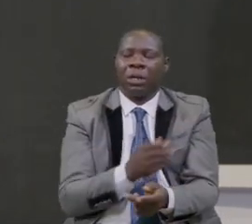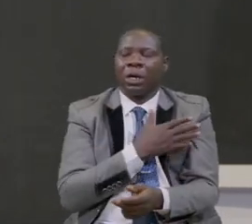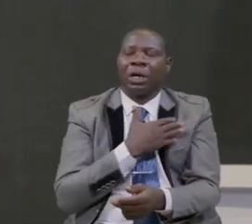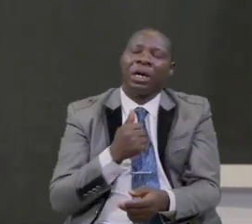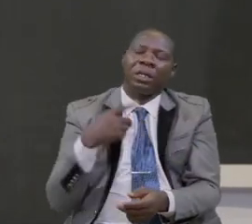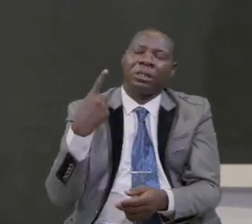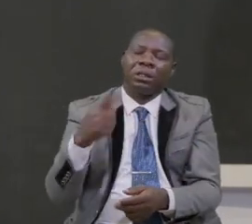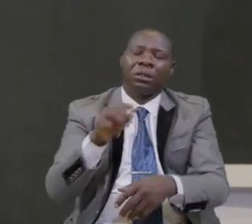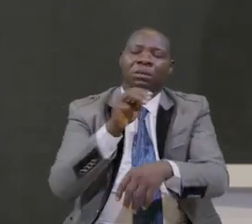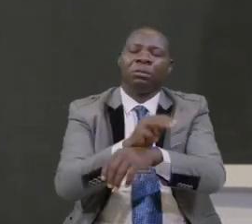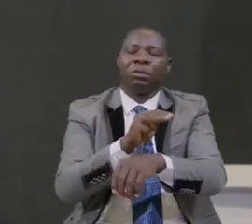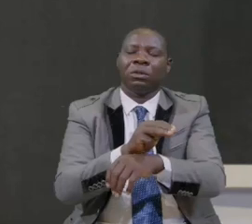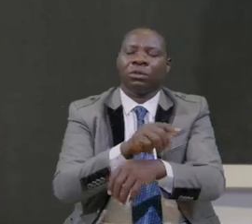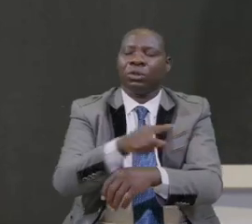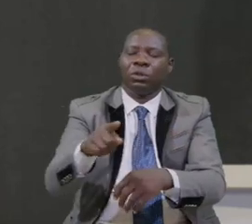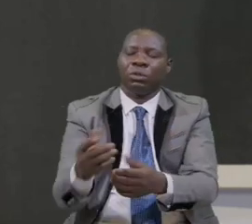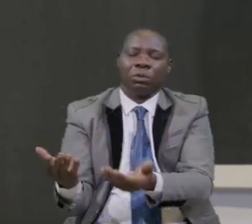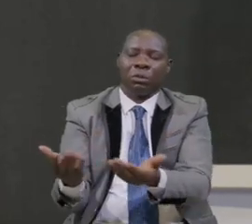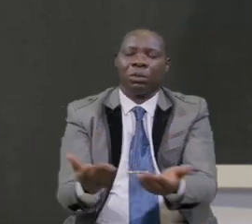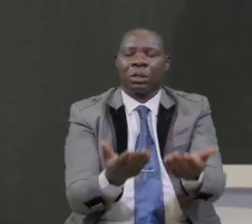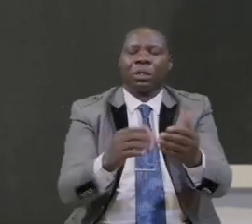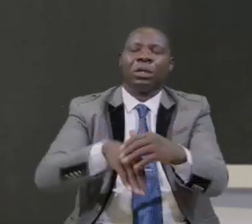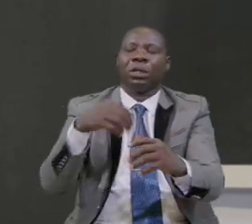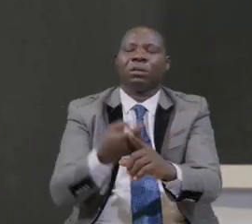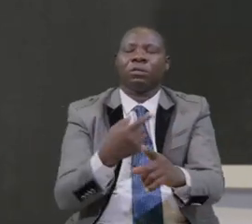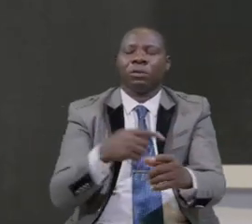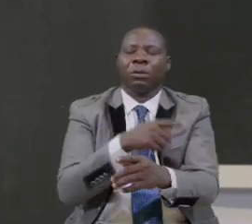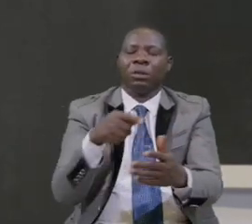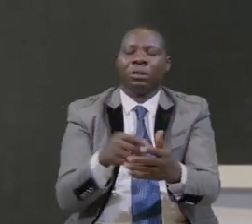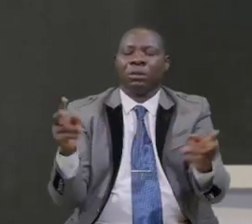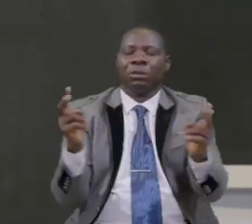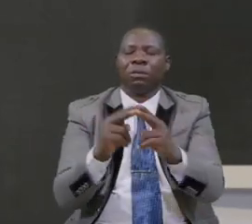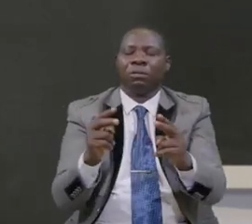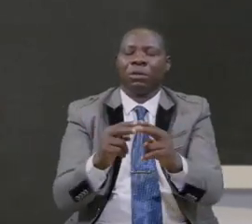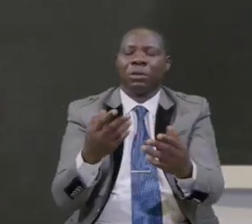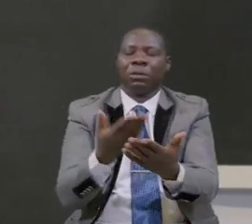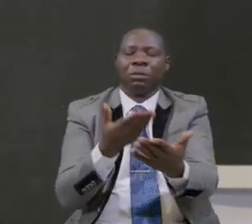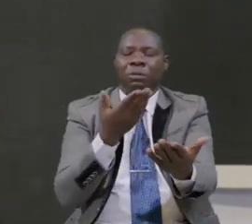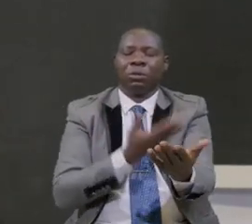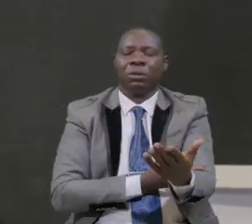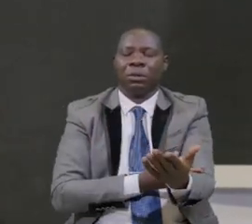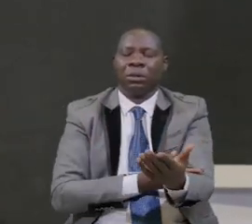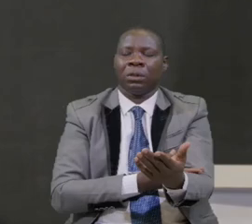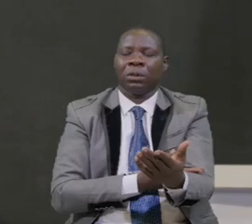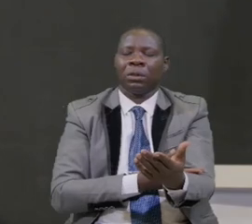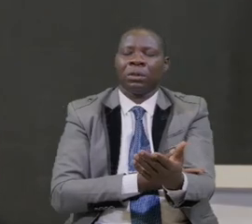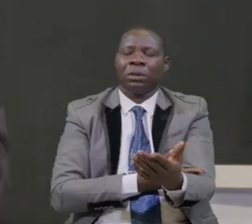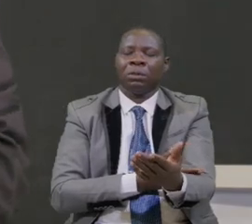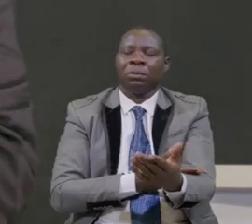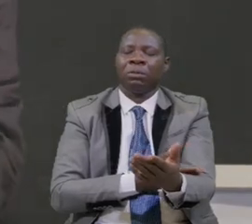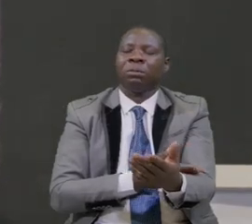et le ministère que tu exécuteras à partir de ce matin, le ministère que tu vas